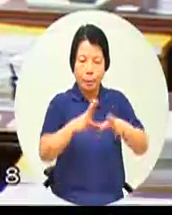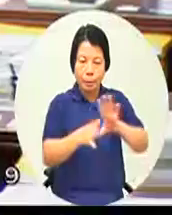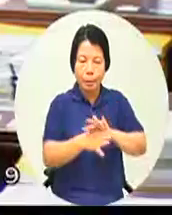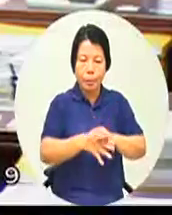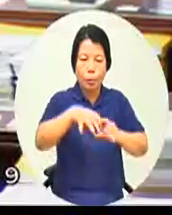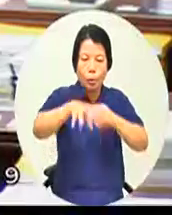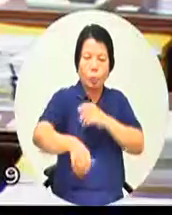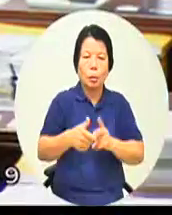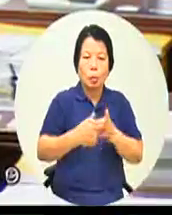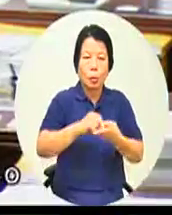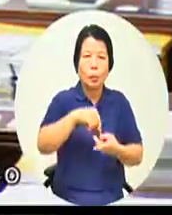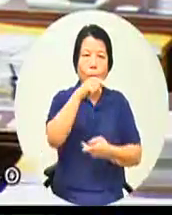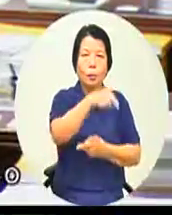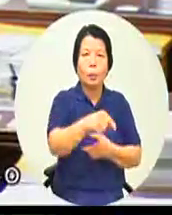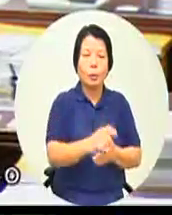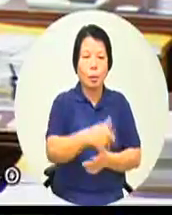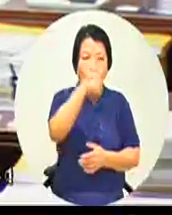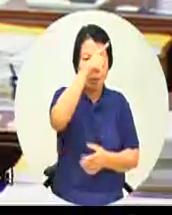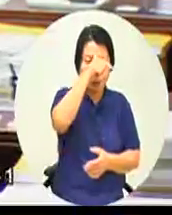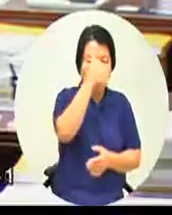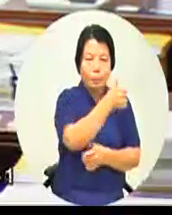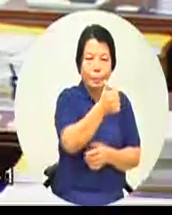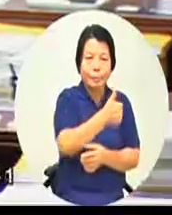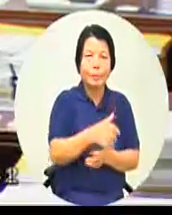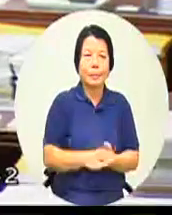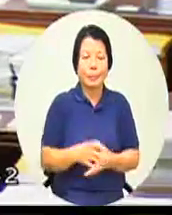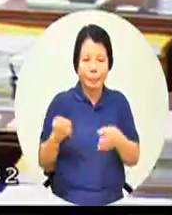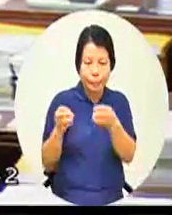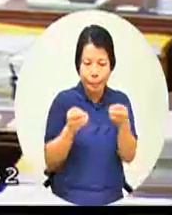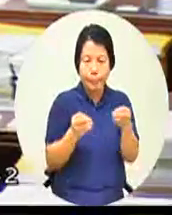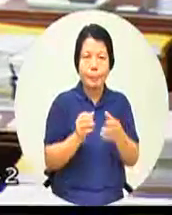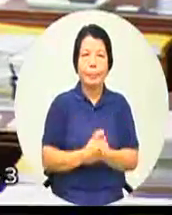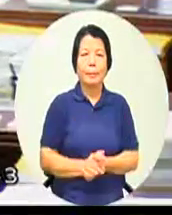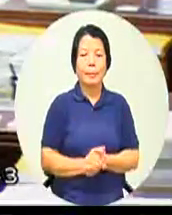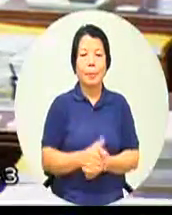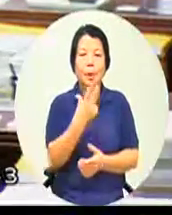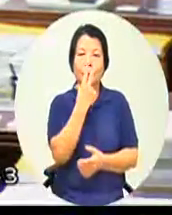好的跟这个黄文正黄先生可以讨论。我们